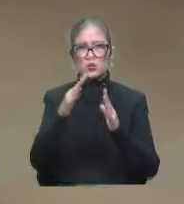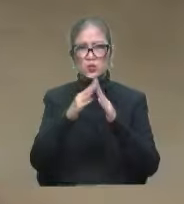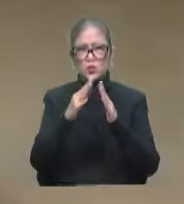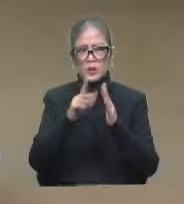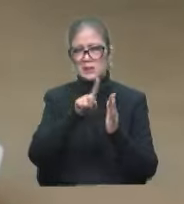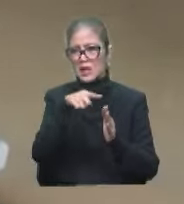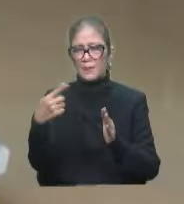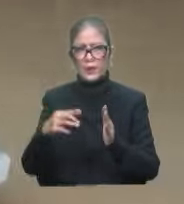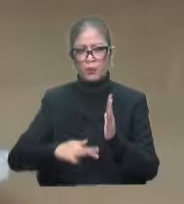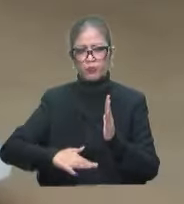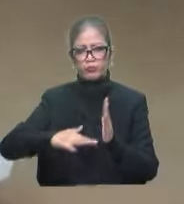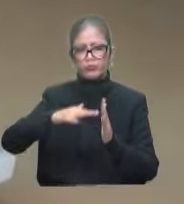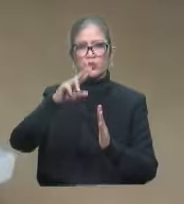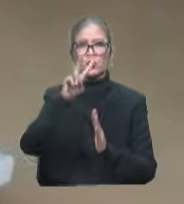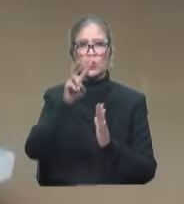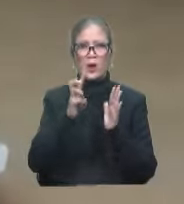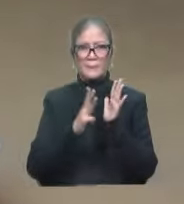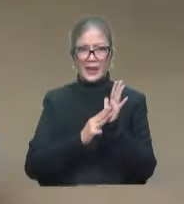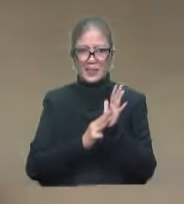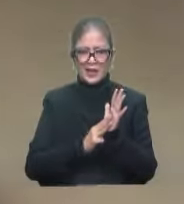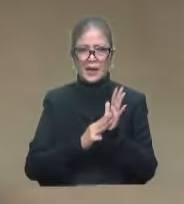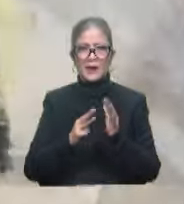hingga mencapai 2 M